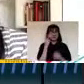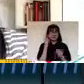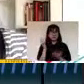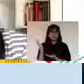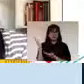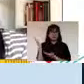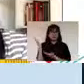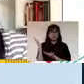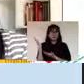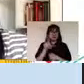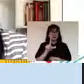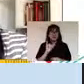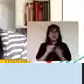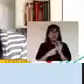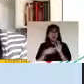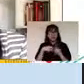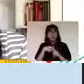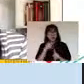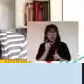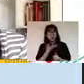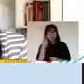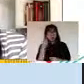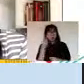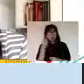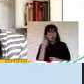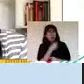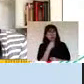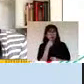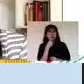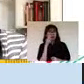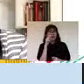melihat rekam jejak RUU PDP, tadi ada link di